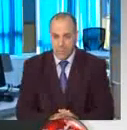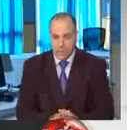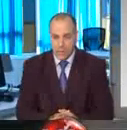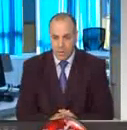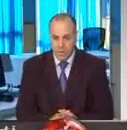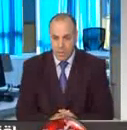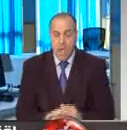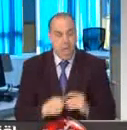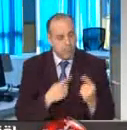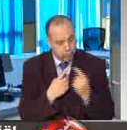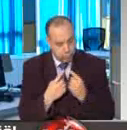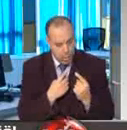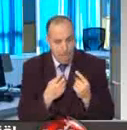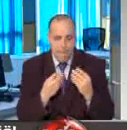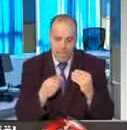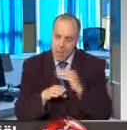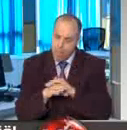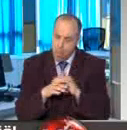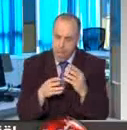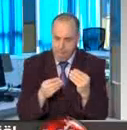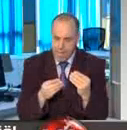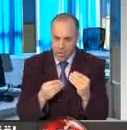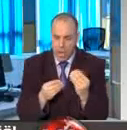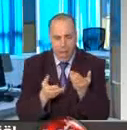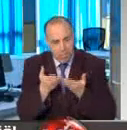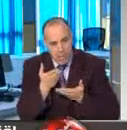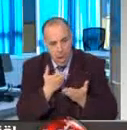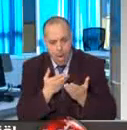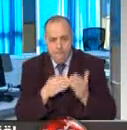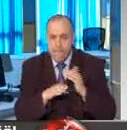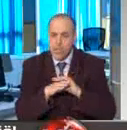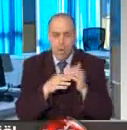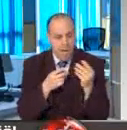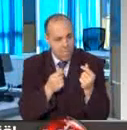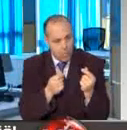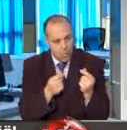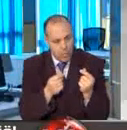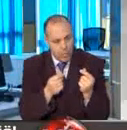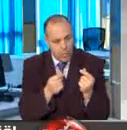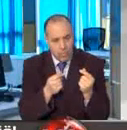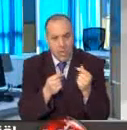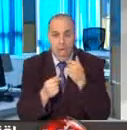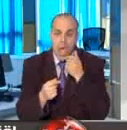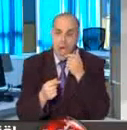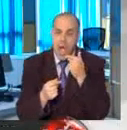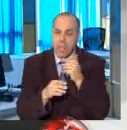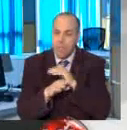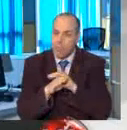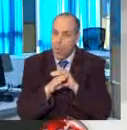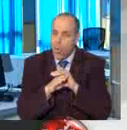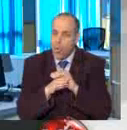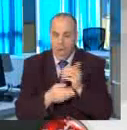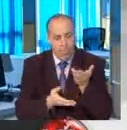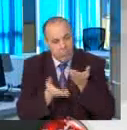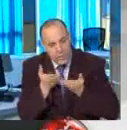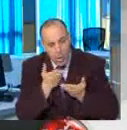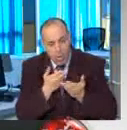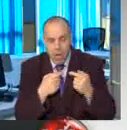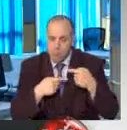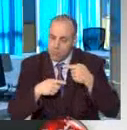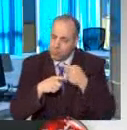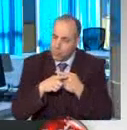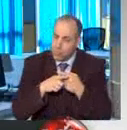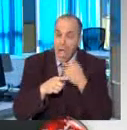لقد تناولنا عديد المواضيع كالتعاون في المجال المالي، وكما تعلمون هناك تعاون إيجابي في